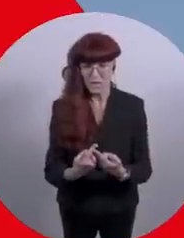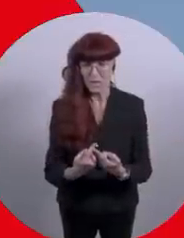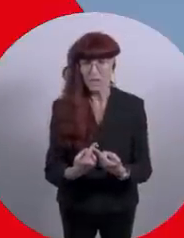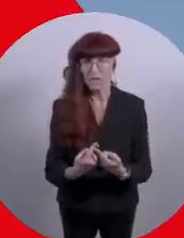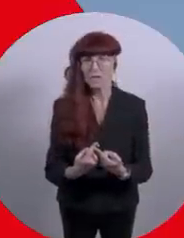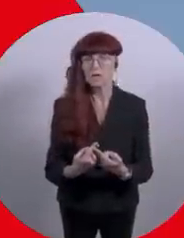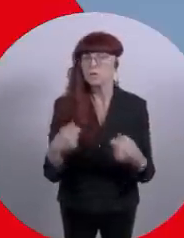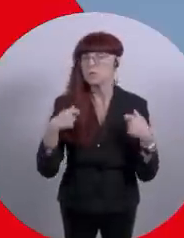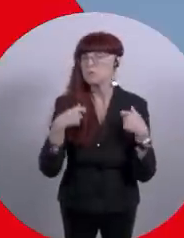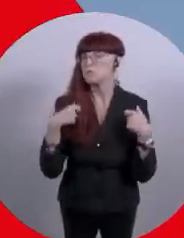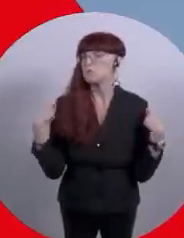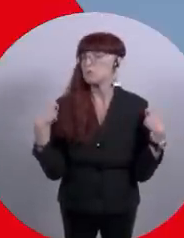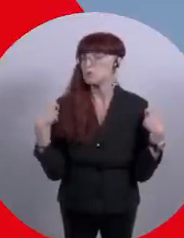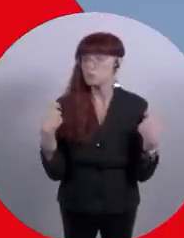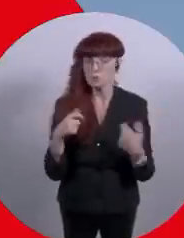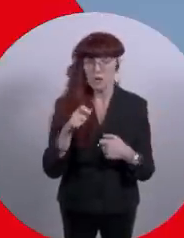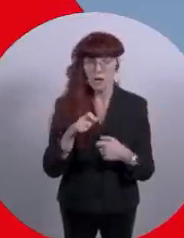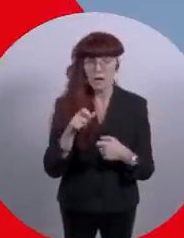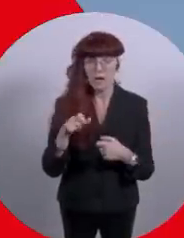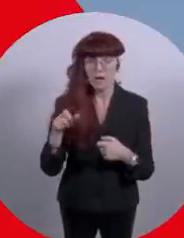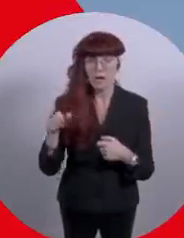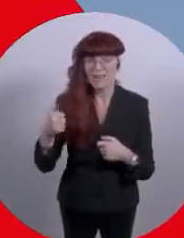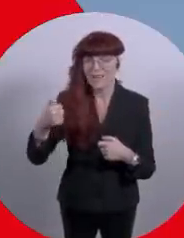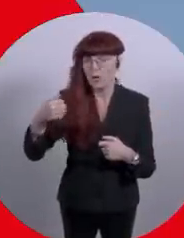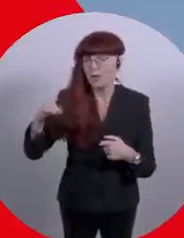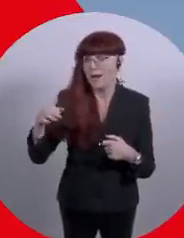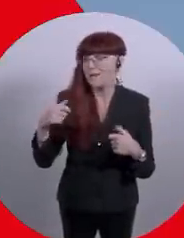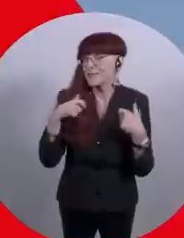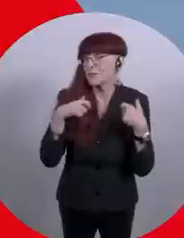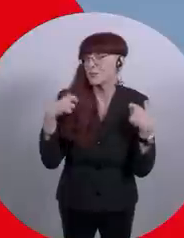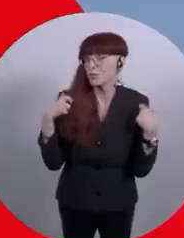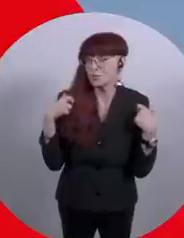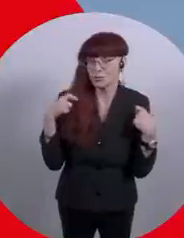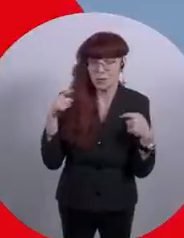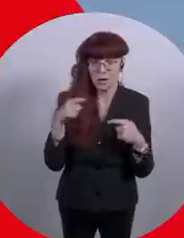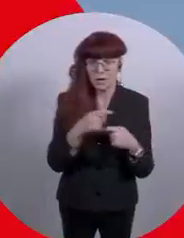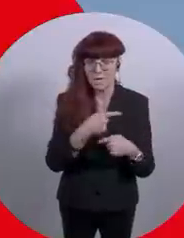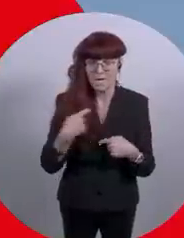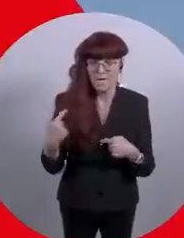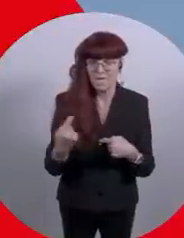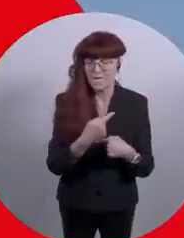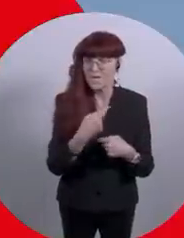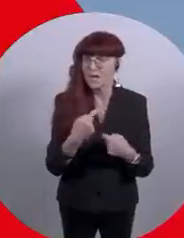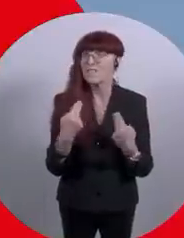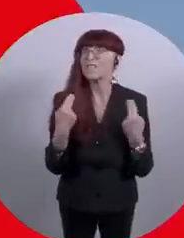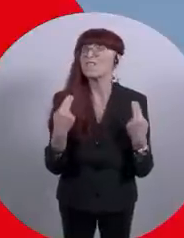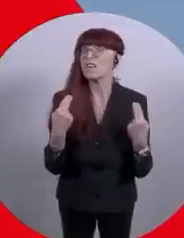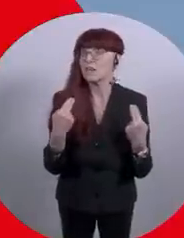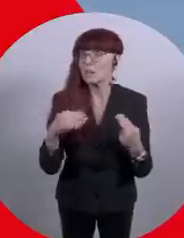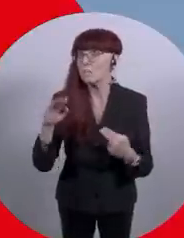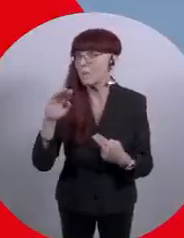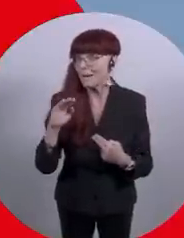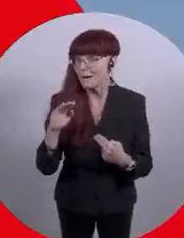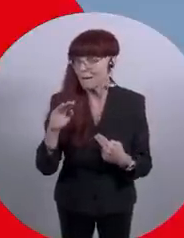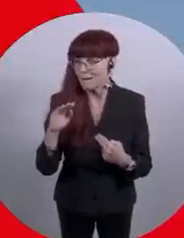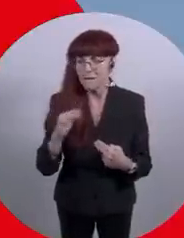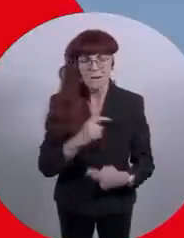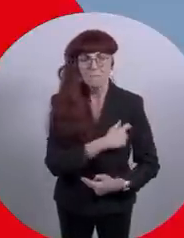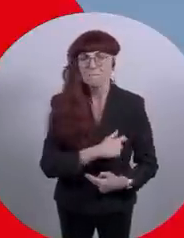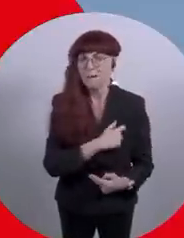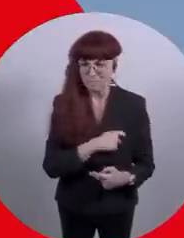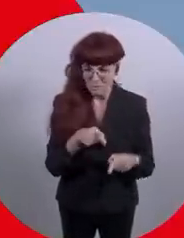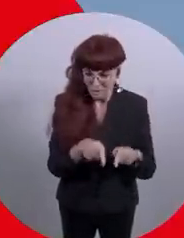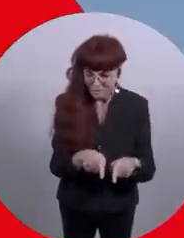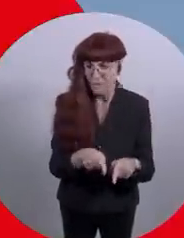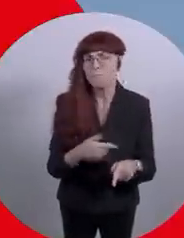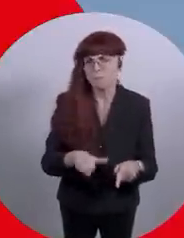Funktionäre oder als einzelne FunktionärInnen Funktionäre wichtiger sind als die Partei